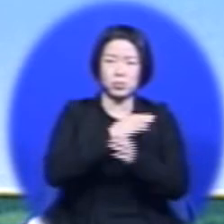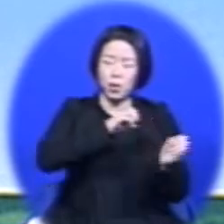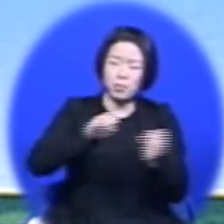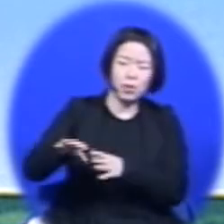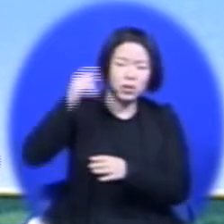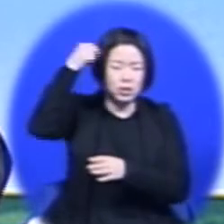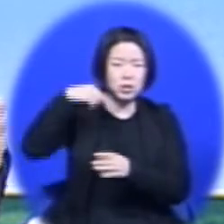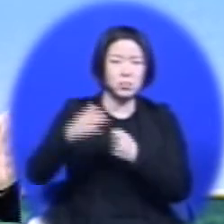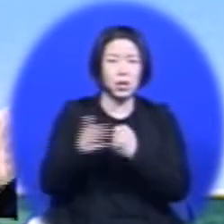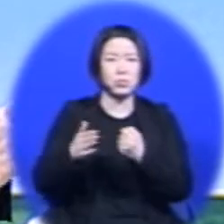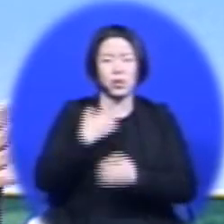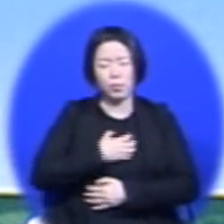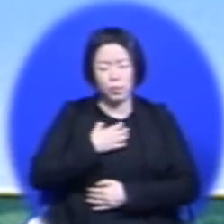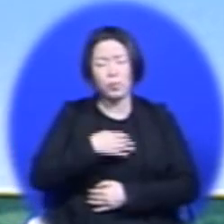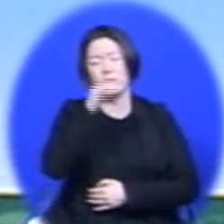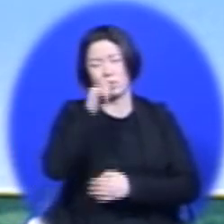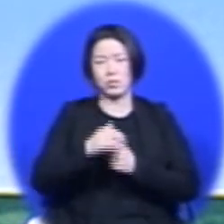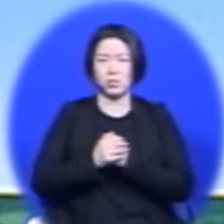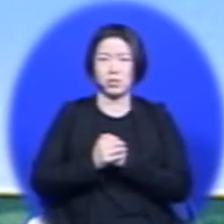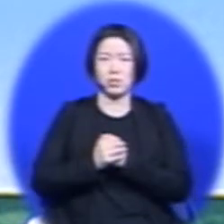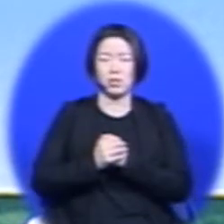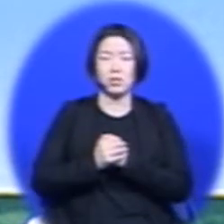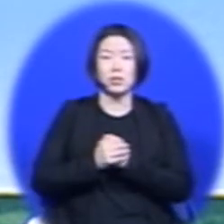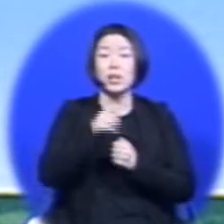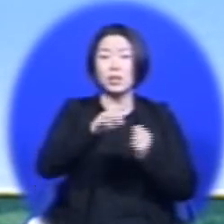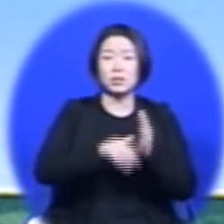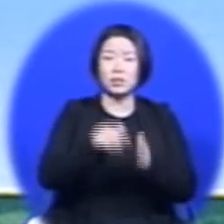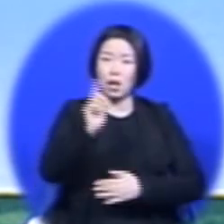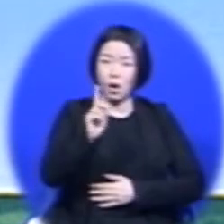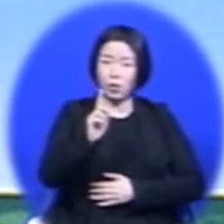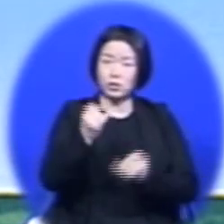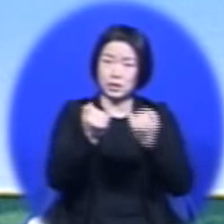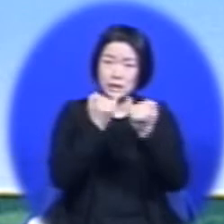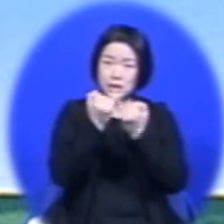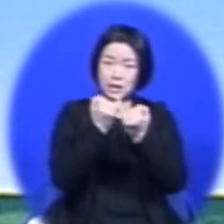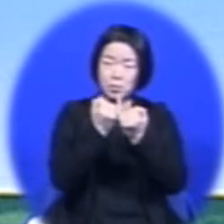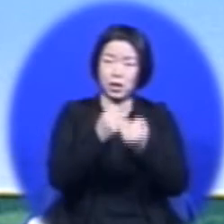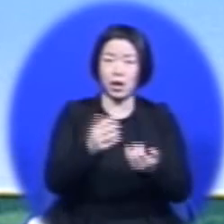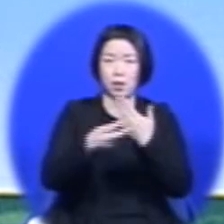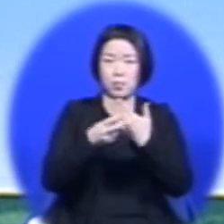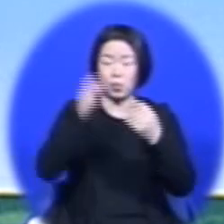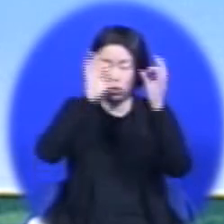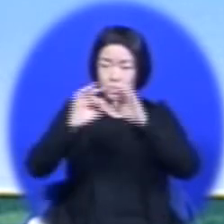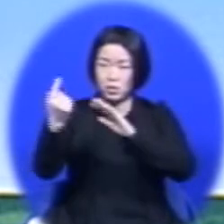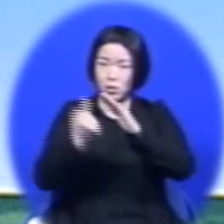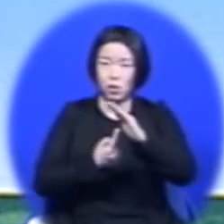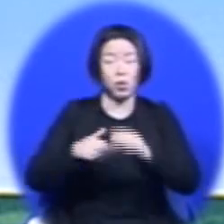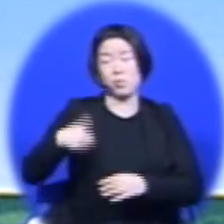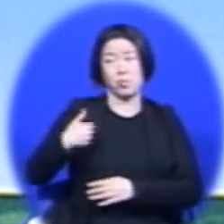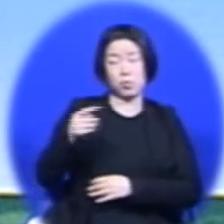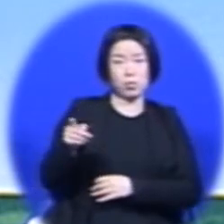느낌으로 고통당하고 있었습니다. 그런데 그때 어떤 자매가 병원을 찾아왔습니다. 모르는